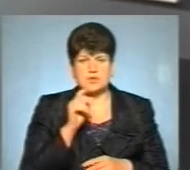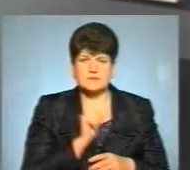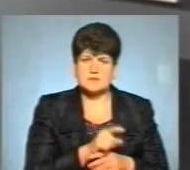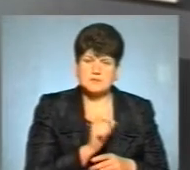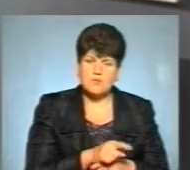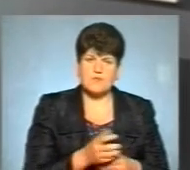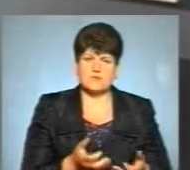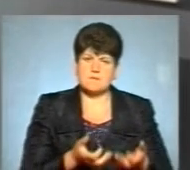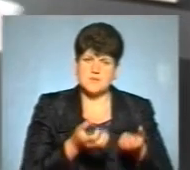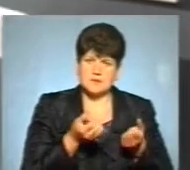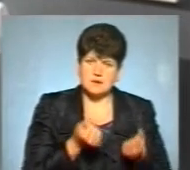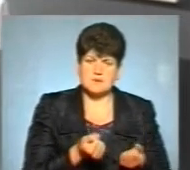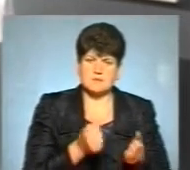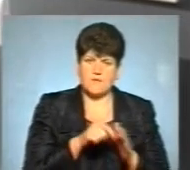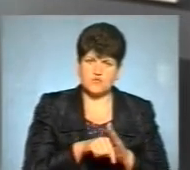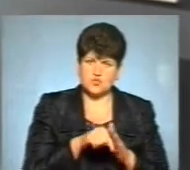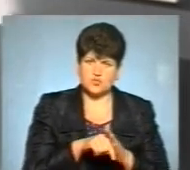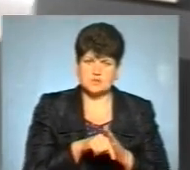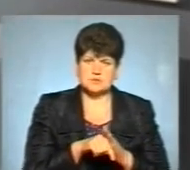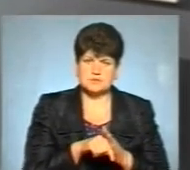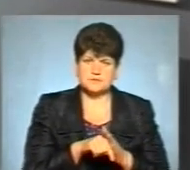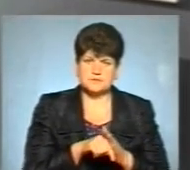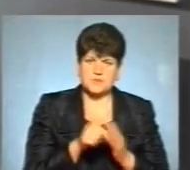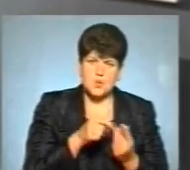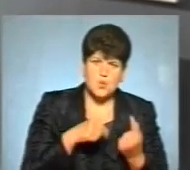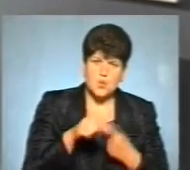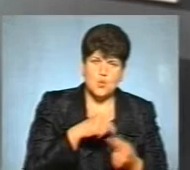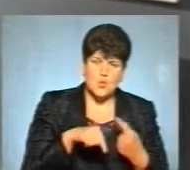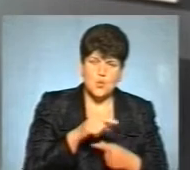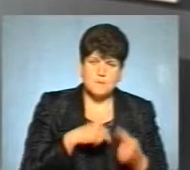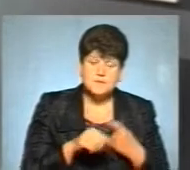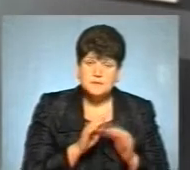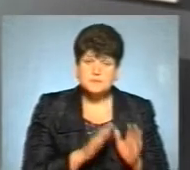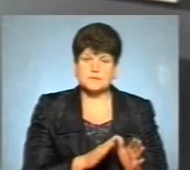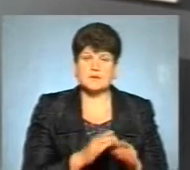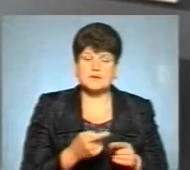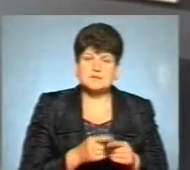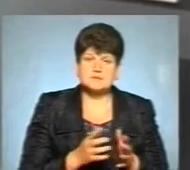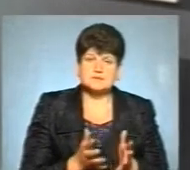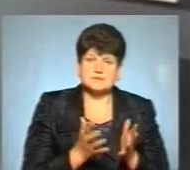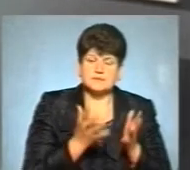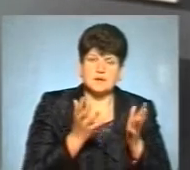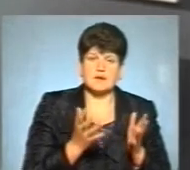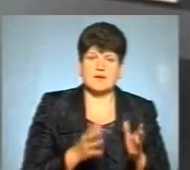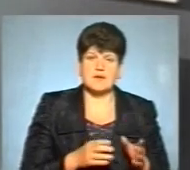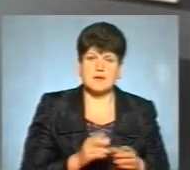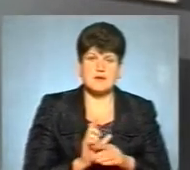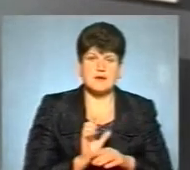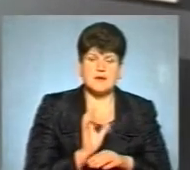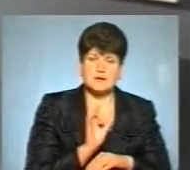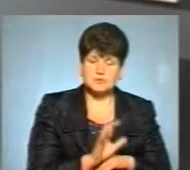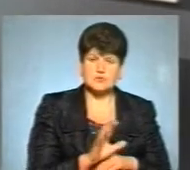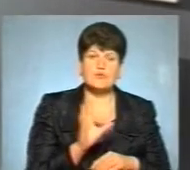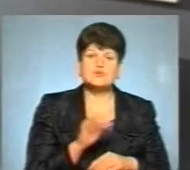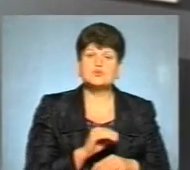це підтримка, це внутрішній кругообіг, товарообіг, це стимулювання експорту і так далі. Що робить весь